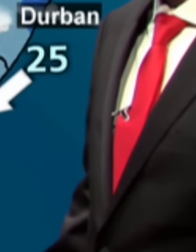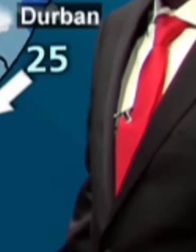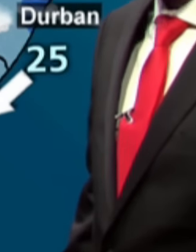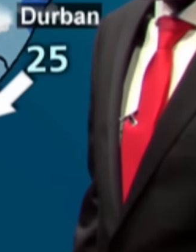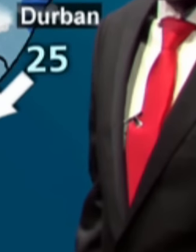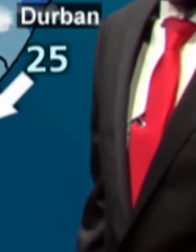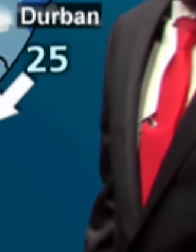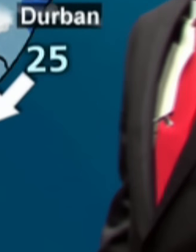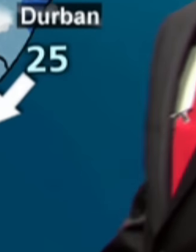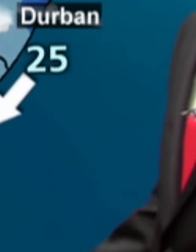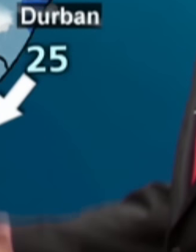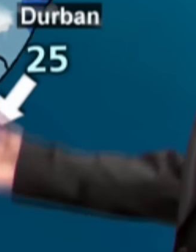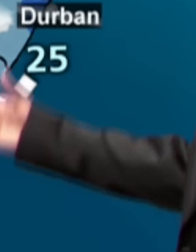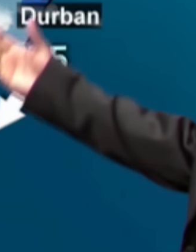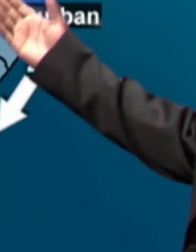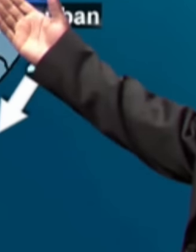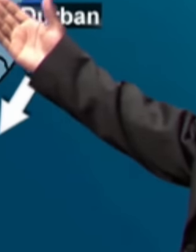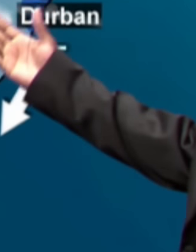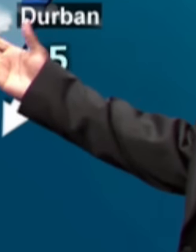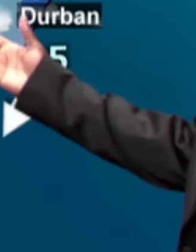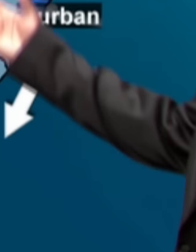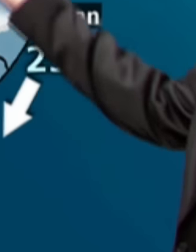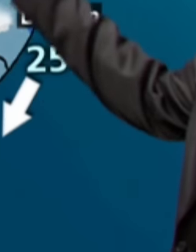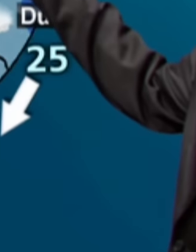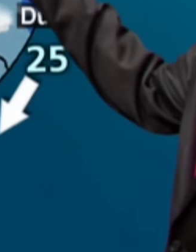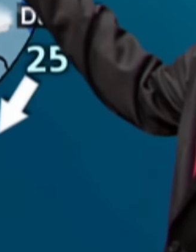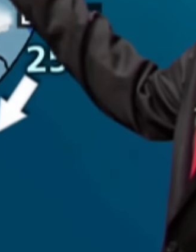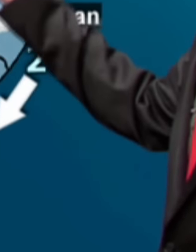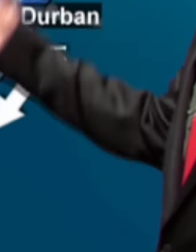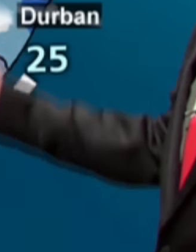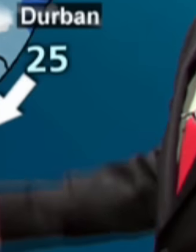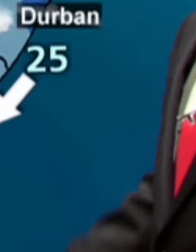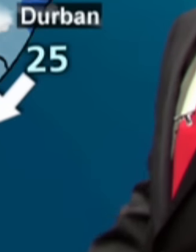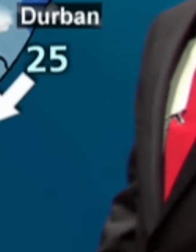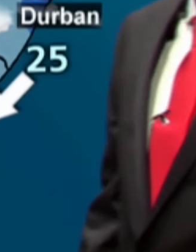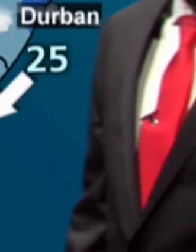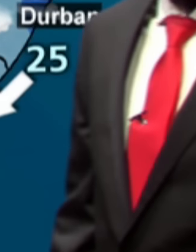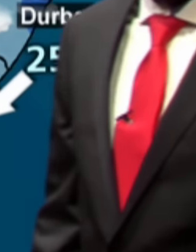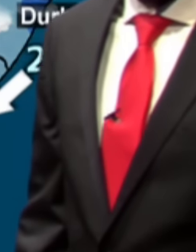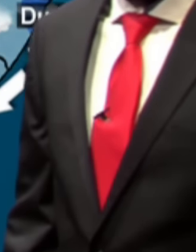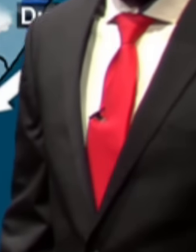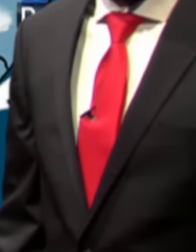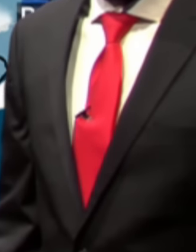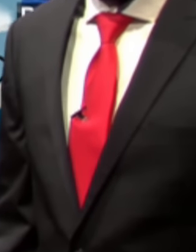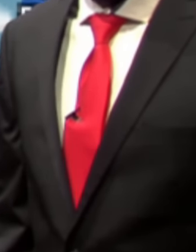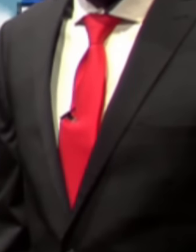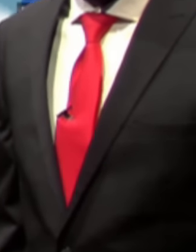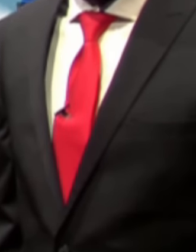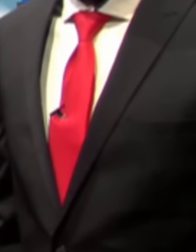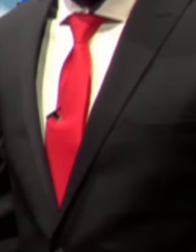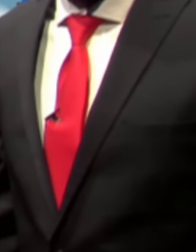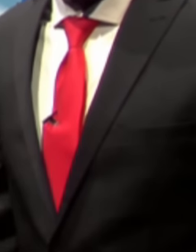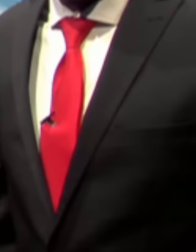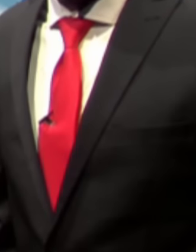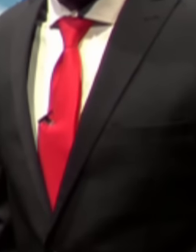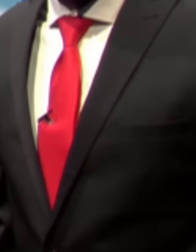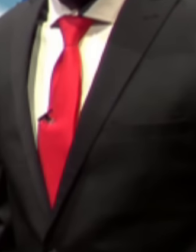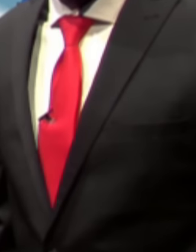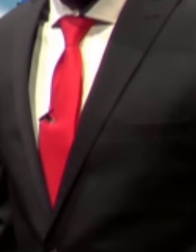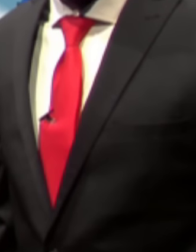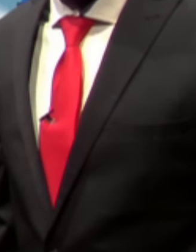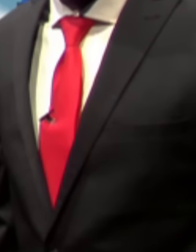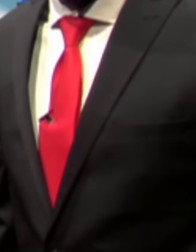le ka province ya ka Freistata o fihla belo ka dikarolong tša ka KwaZulu-Natal go fihla belo ka dikarolong tša ka Mpumalanga magasho ga re ya ka dikarolong tša re tlhokomeleng re bona kgodi mo misong